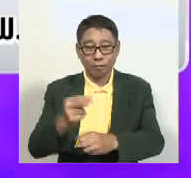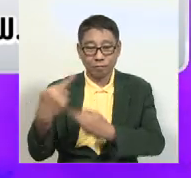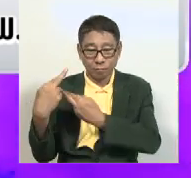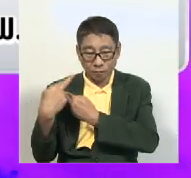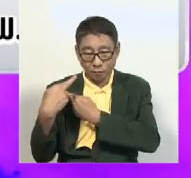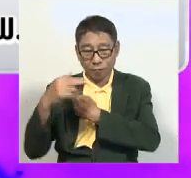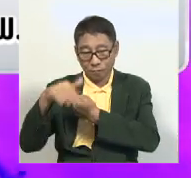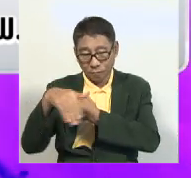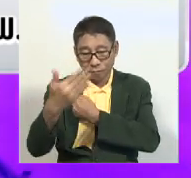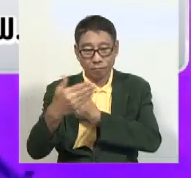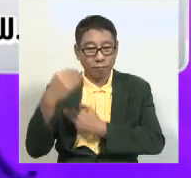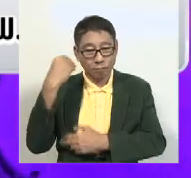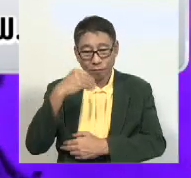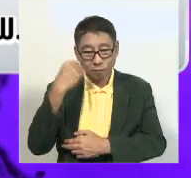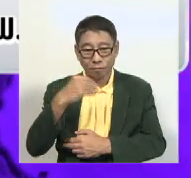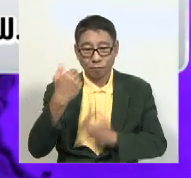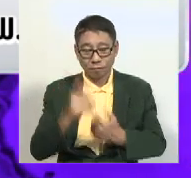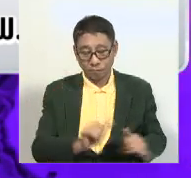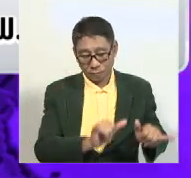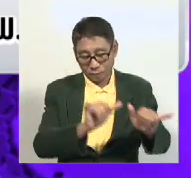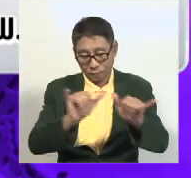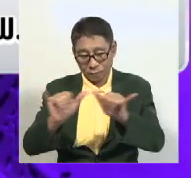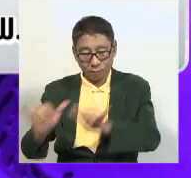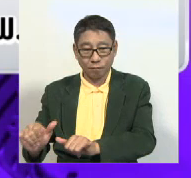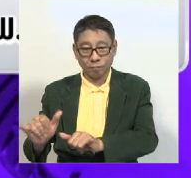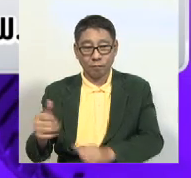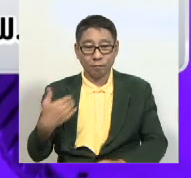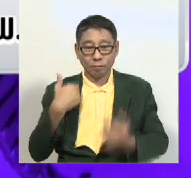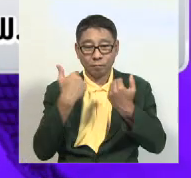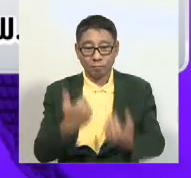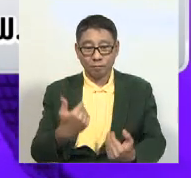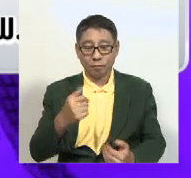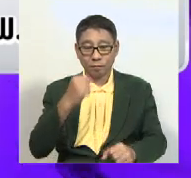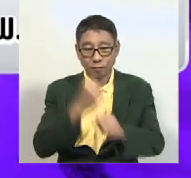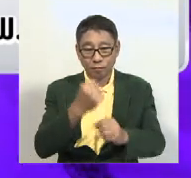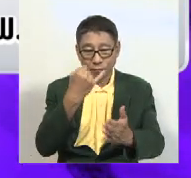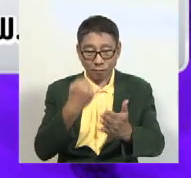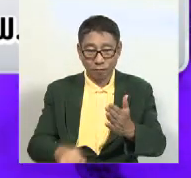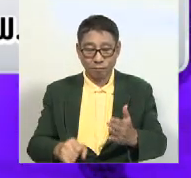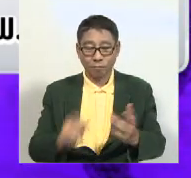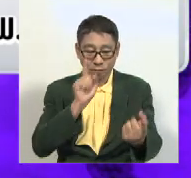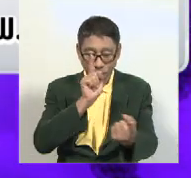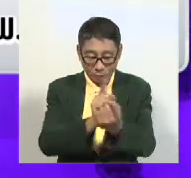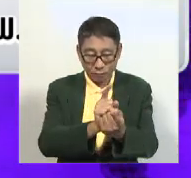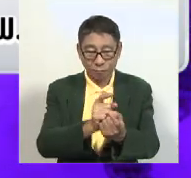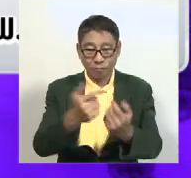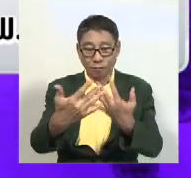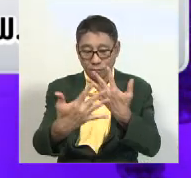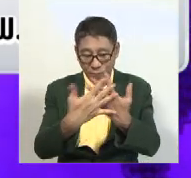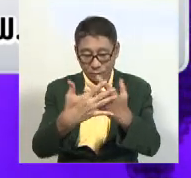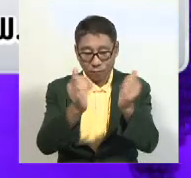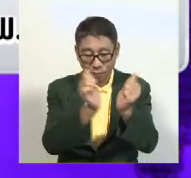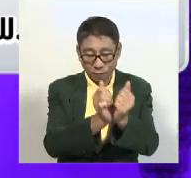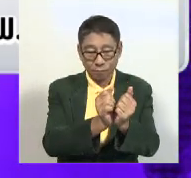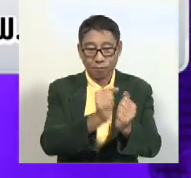ประจำเขตนั้นทุกครั้งที่มีการเคลื่อนย้ายนะคะเรื่องนี้หากมีการฝ่าฝืนและเจ้าหน้าที่พบจะมีระหว่างโทษจ